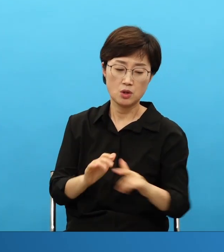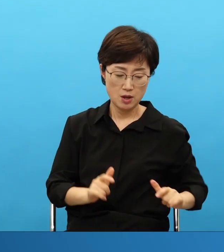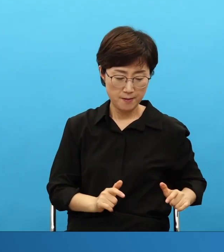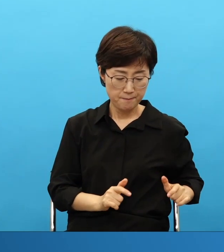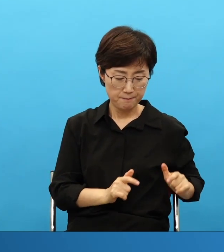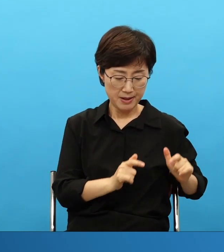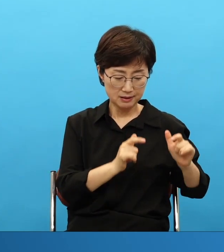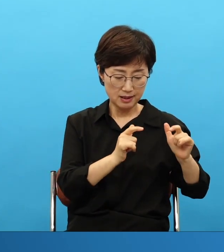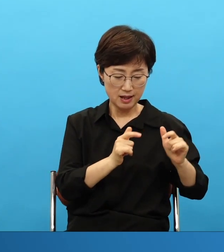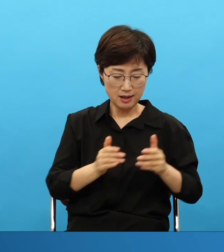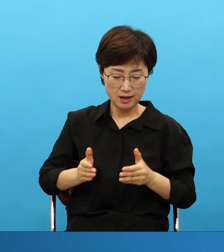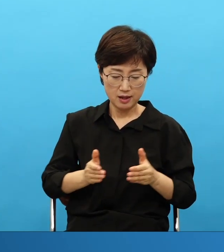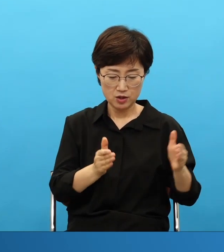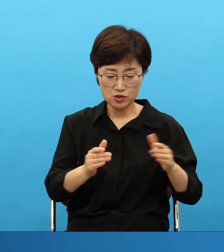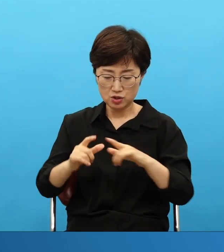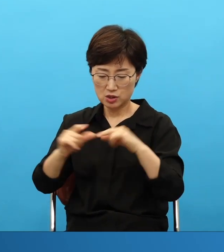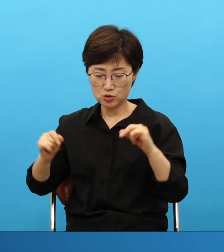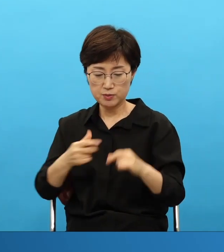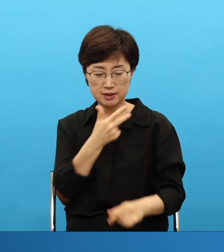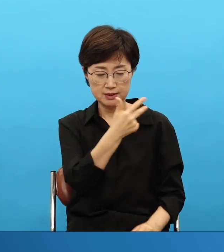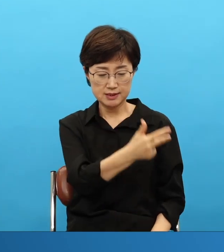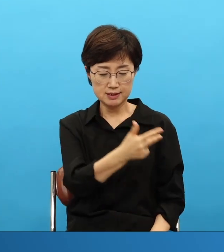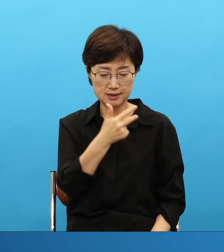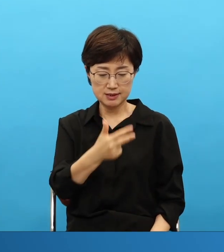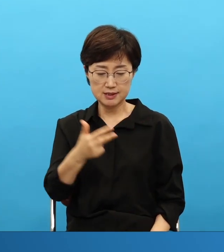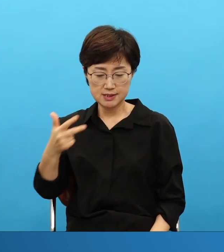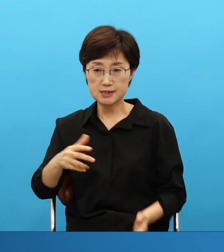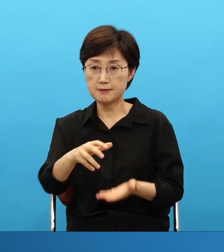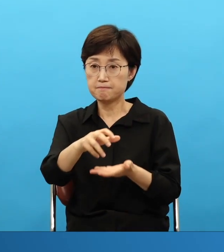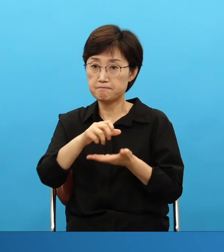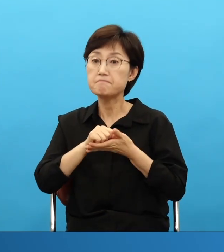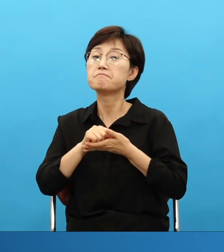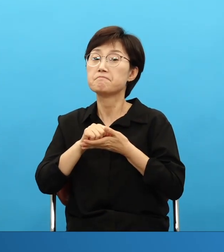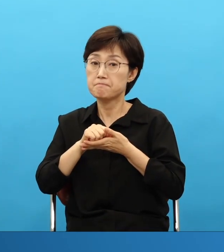복 영 기도